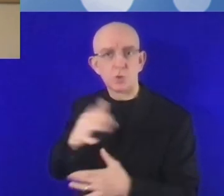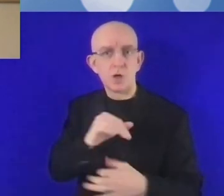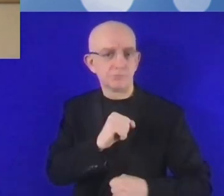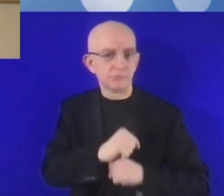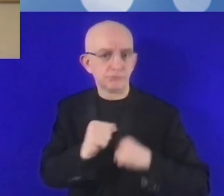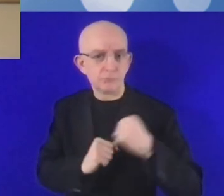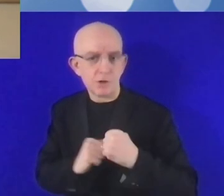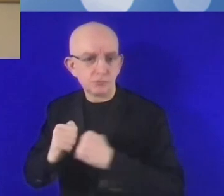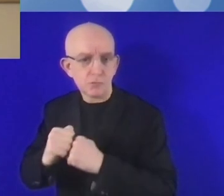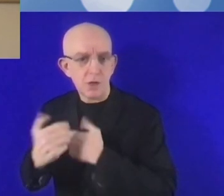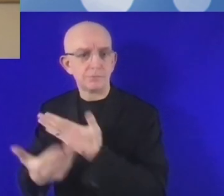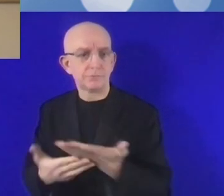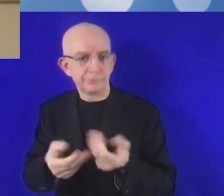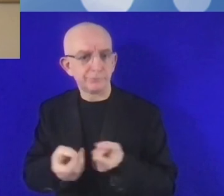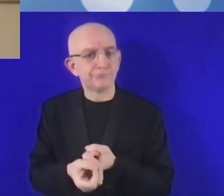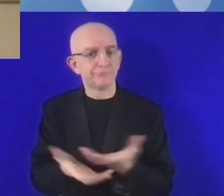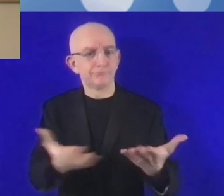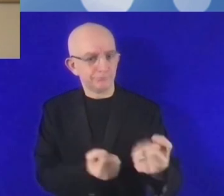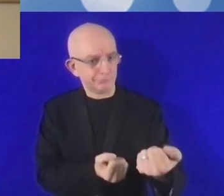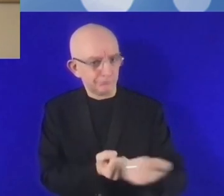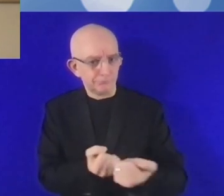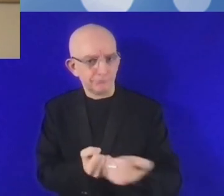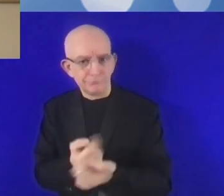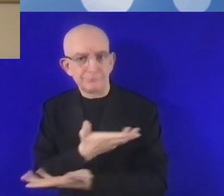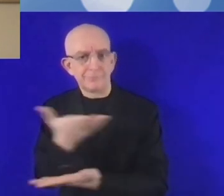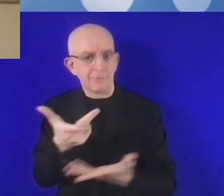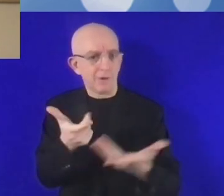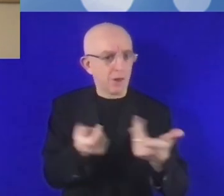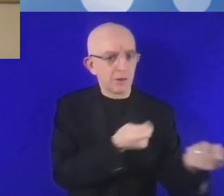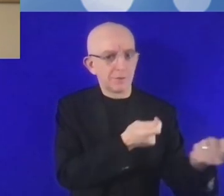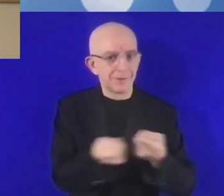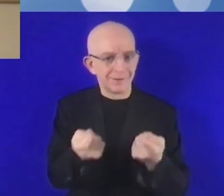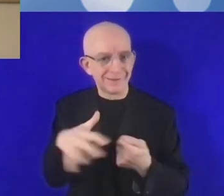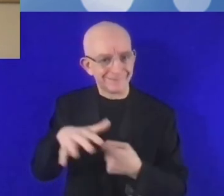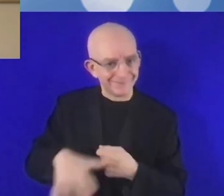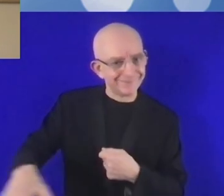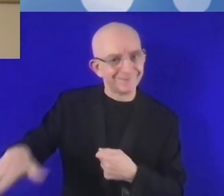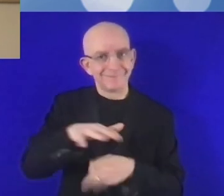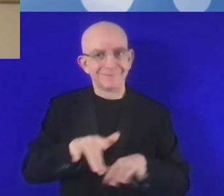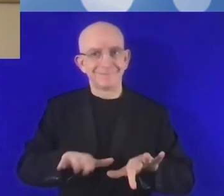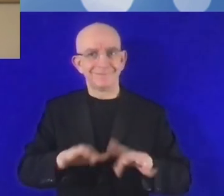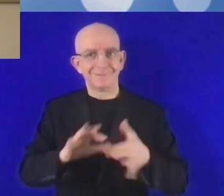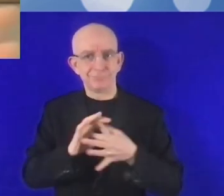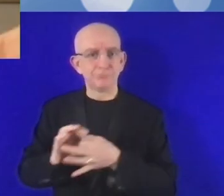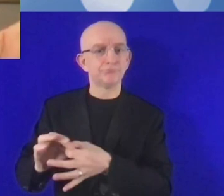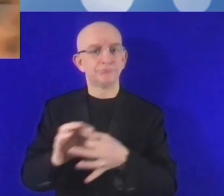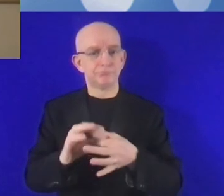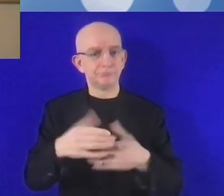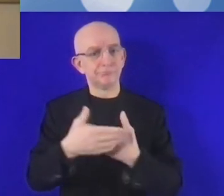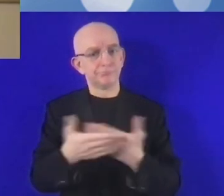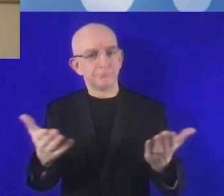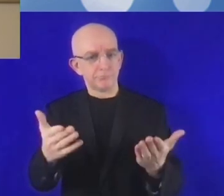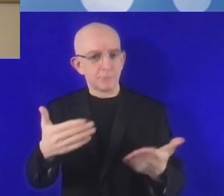и другим международным организациям, чтобы они поддерживали стремление операторов, таких как